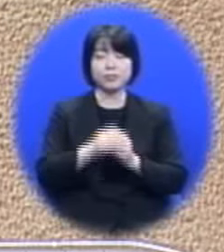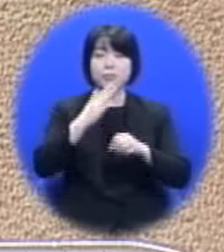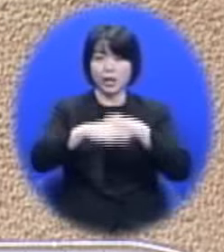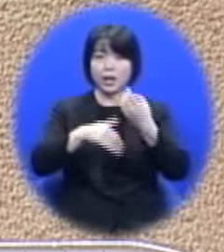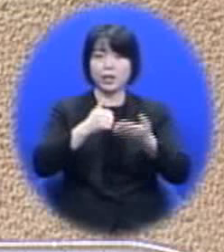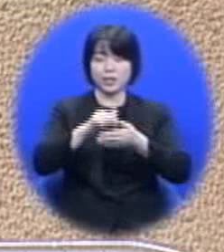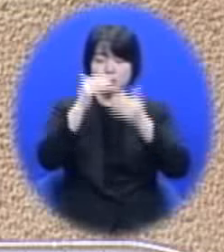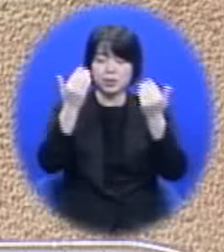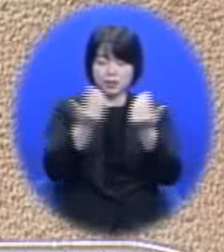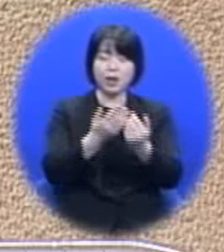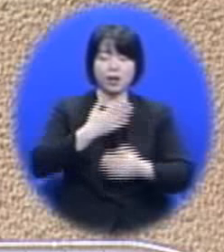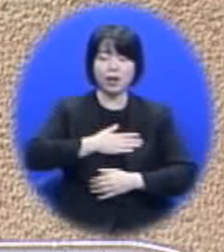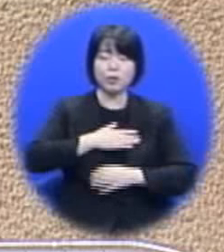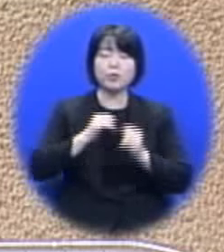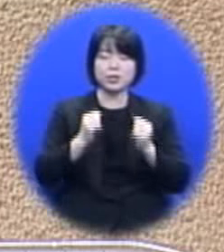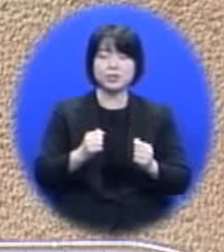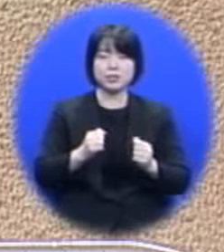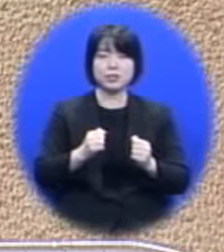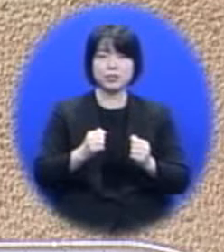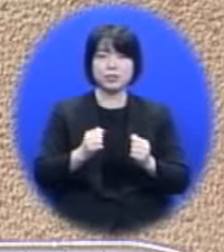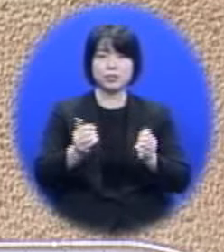하나님이 다 알고 계셨구나.